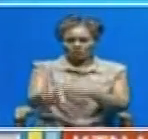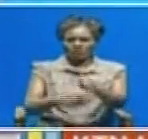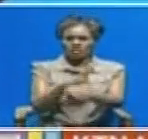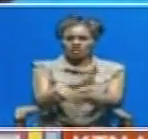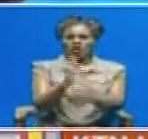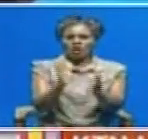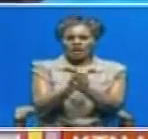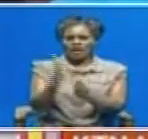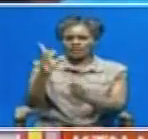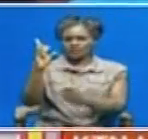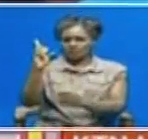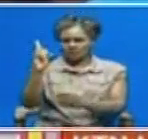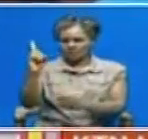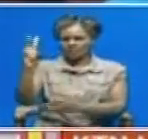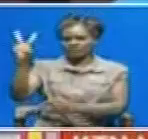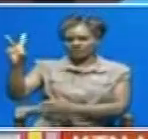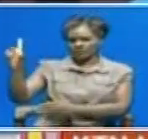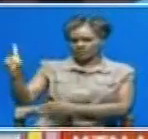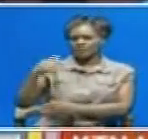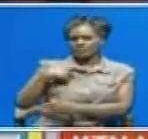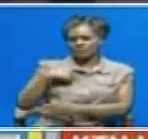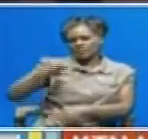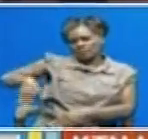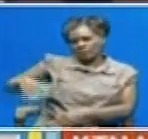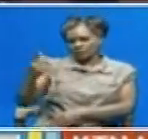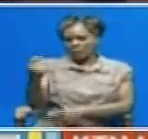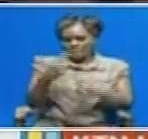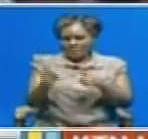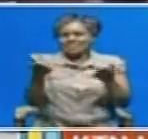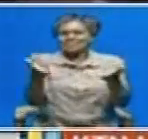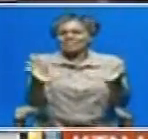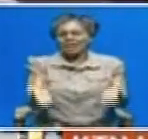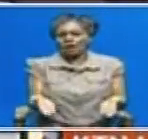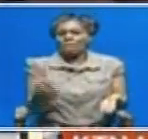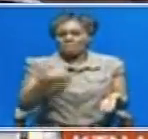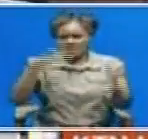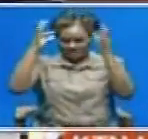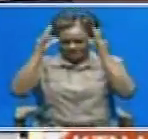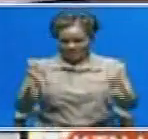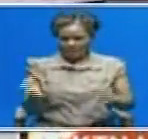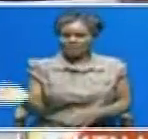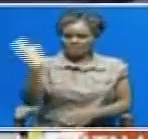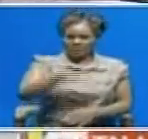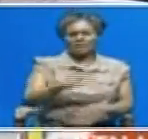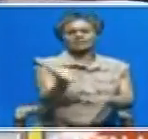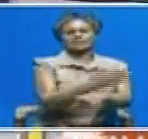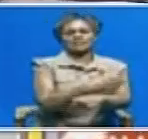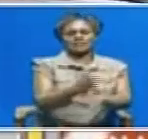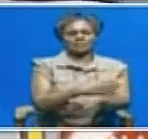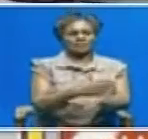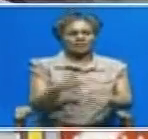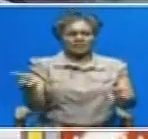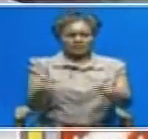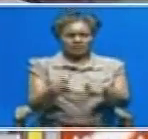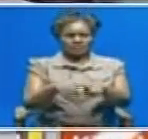na kwenye DVD. Hiyo ndio maana nilikawia kidogo, lakini sasa nimeamua kurejea uwanjani. Wakati pia